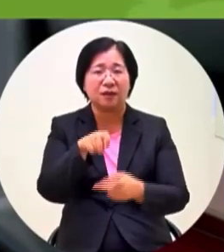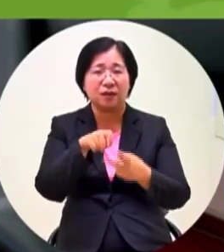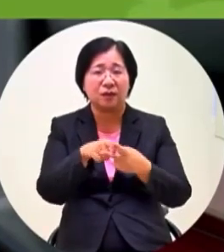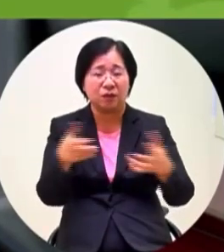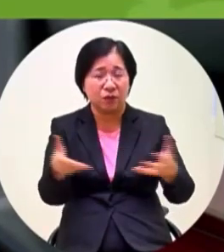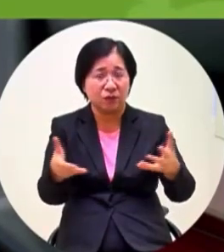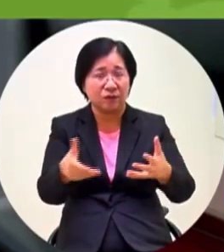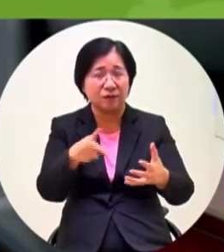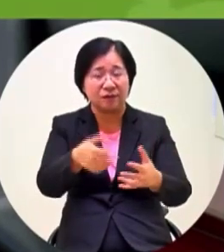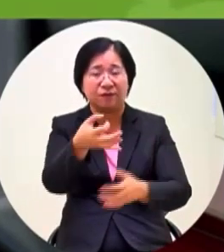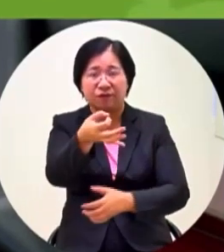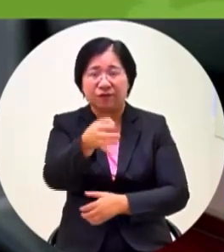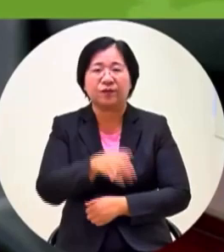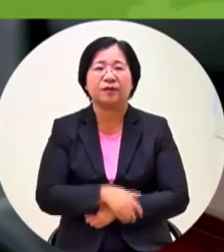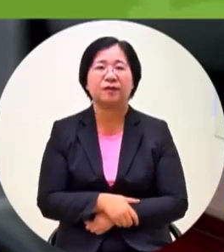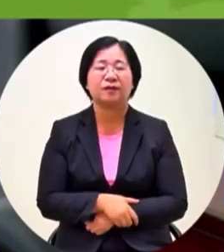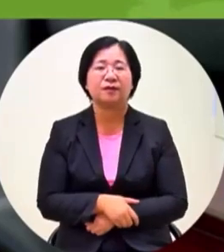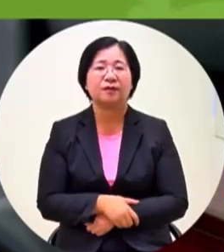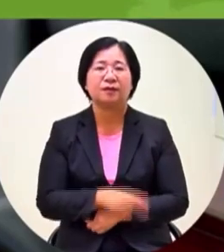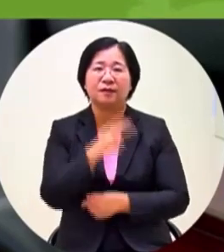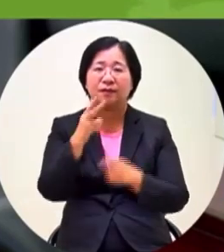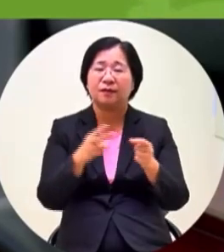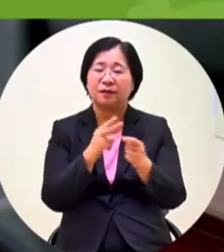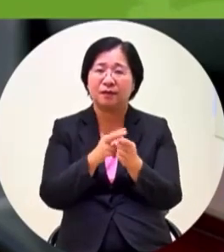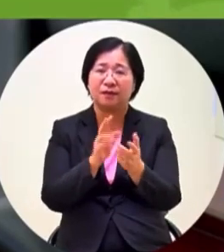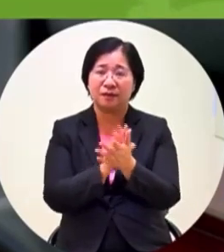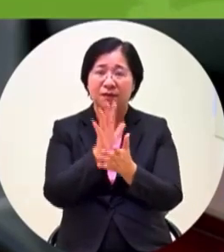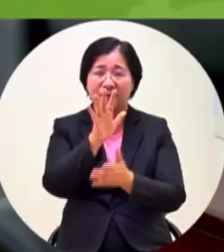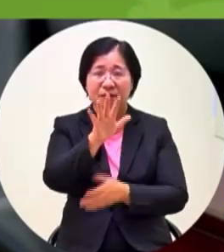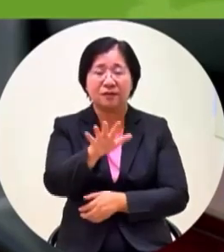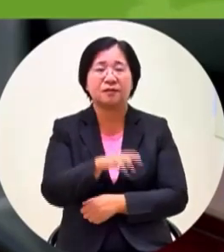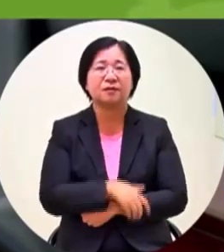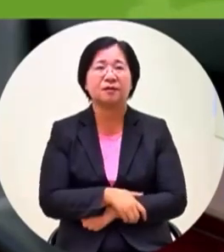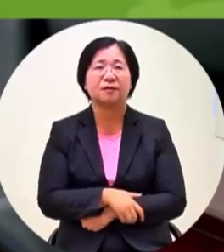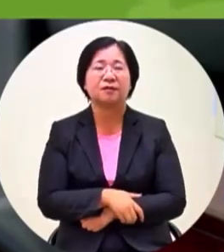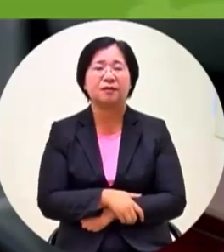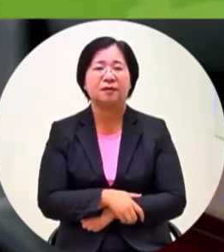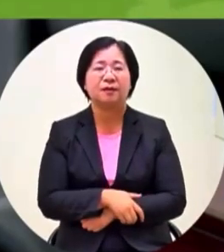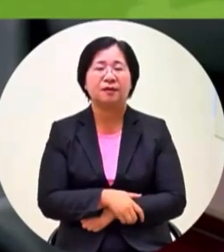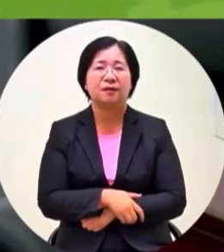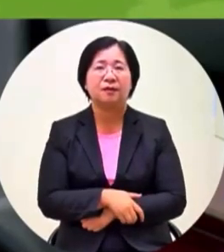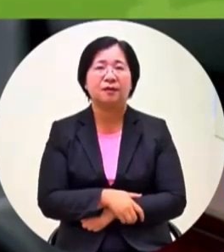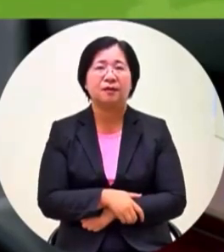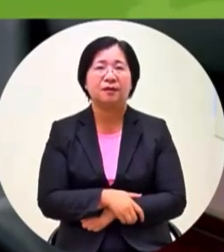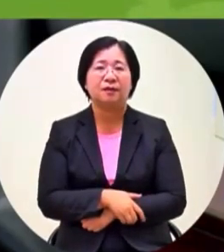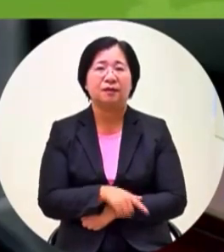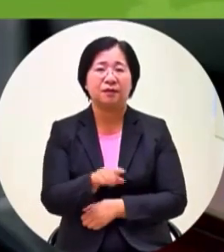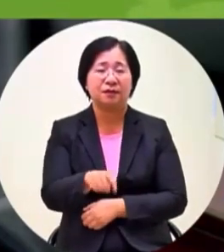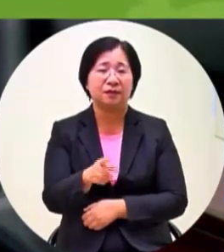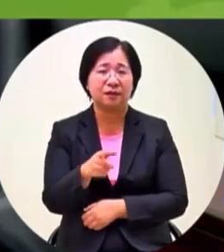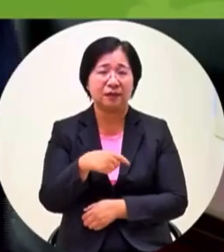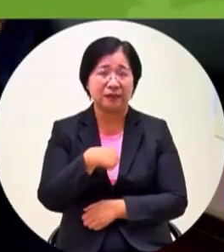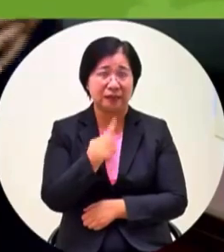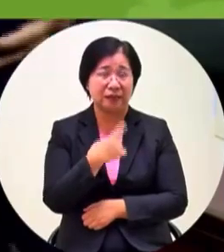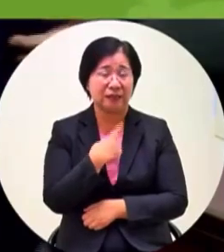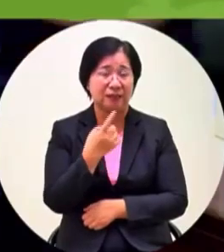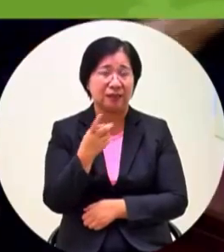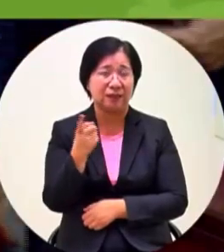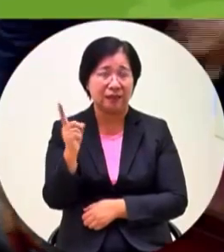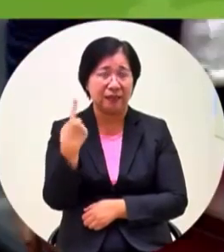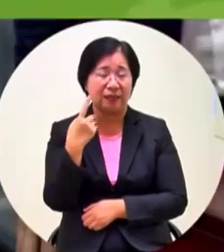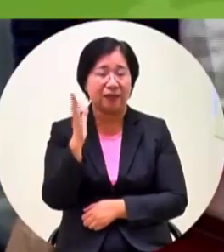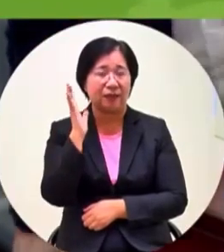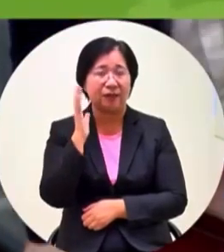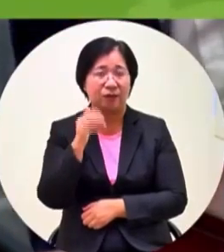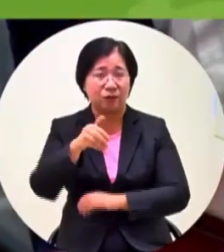工程费伫经过两当的时间，克服甲这条自来水要来设施要挖这自来